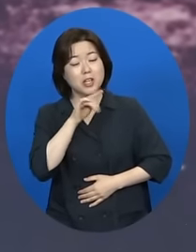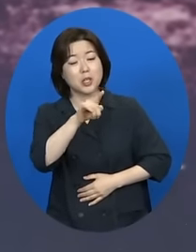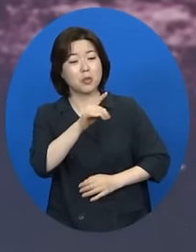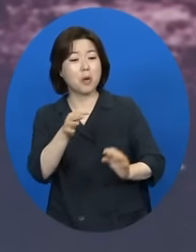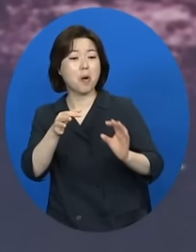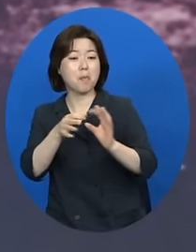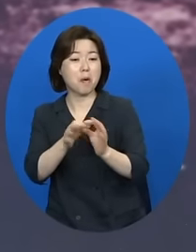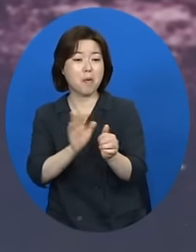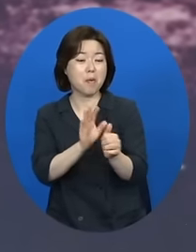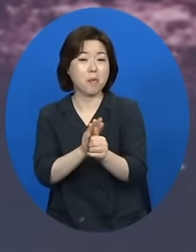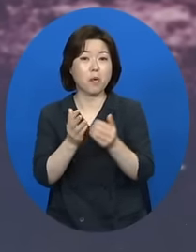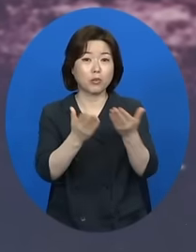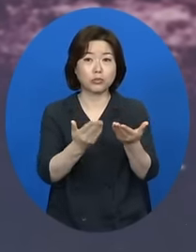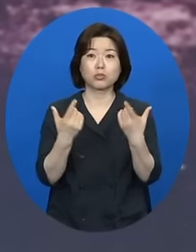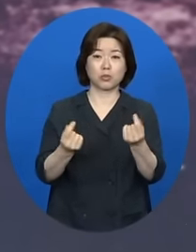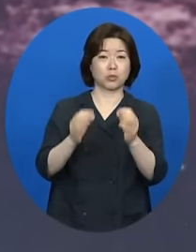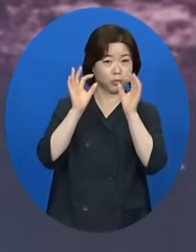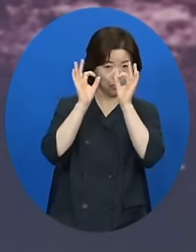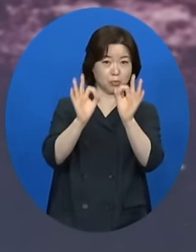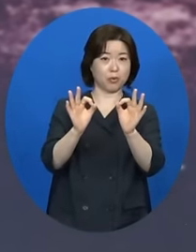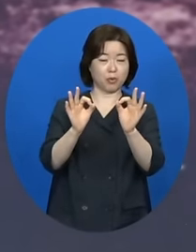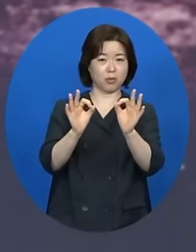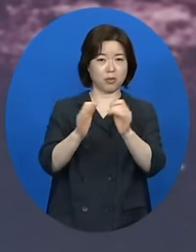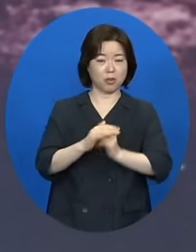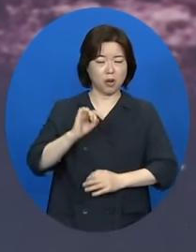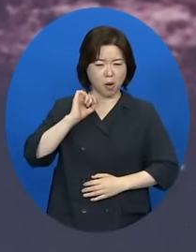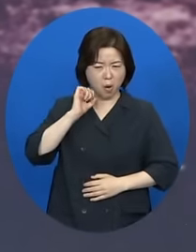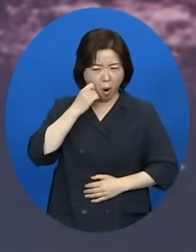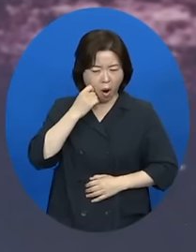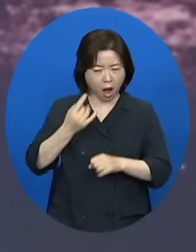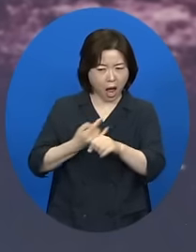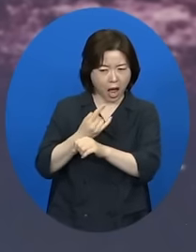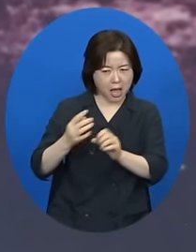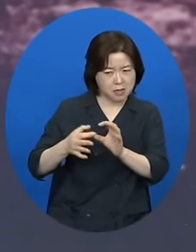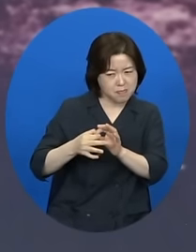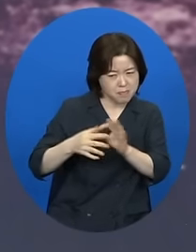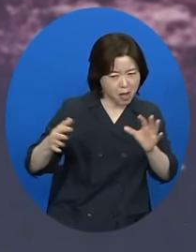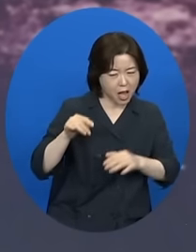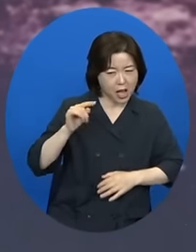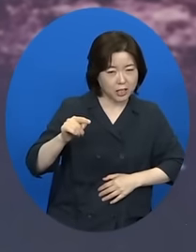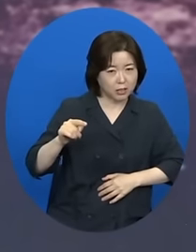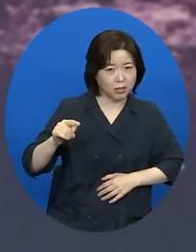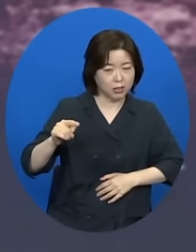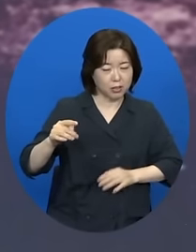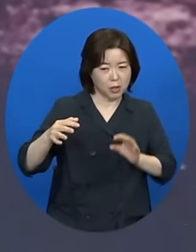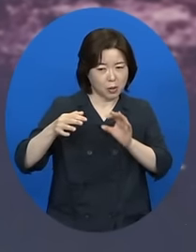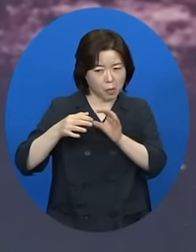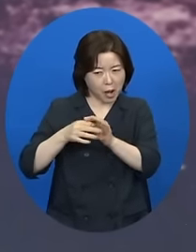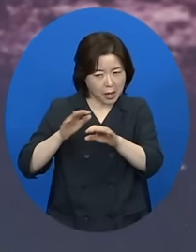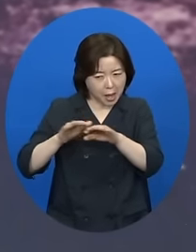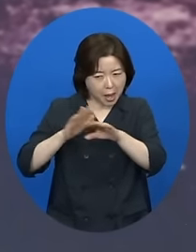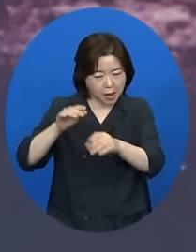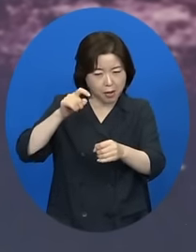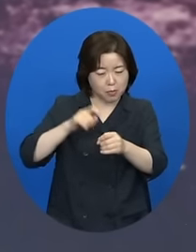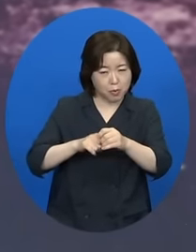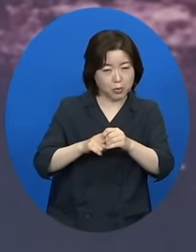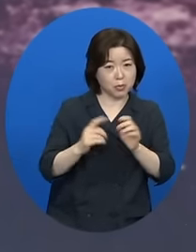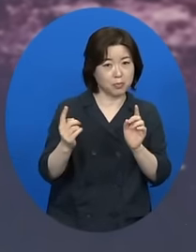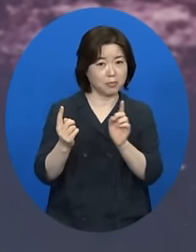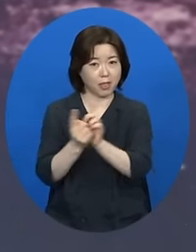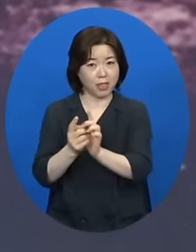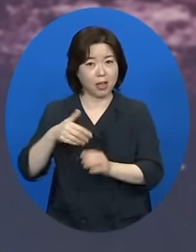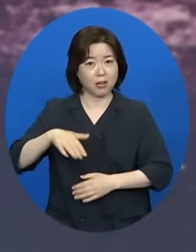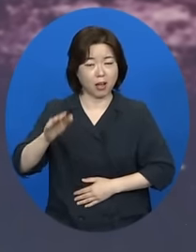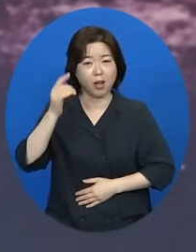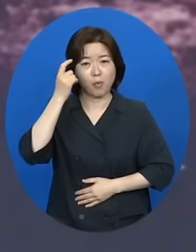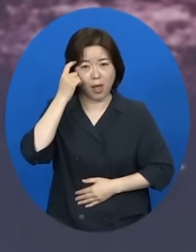주신 것 같은데 왜 어렵게 그 깨어진 관계를 풀기 위해서 찾아가겠습니까? 만약 여러분들이